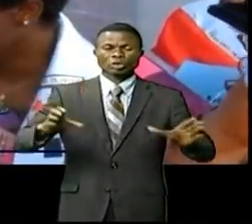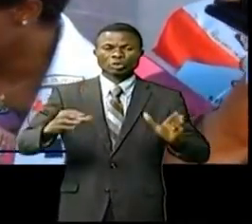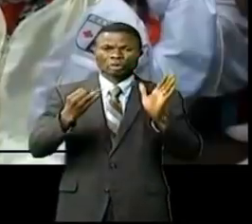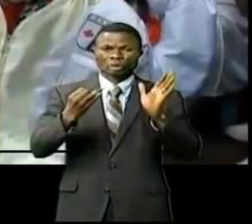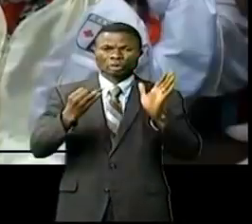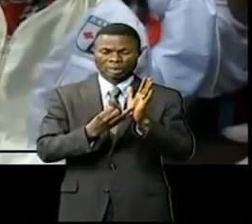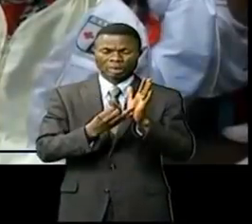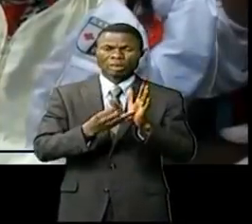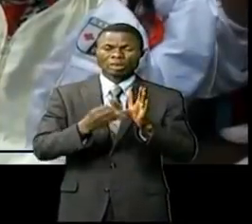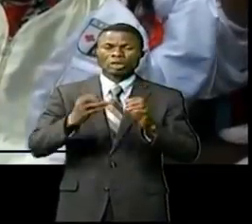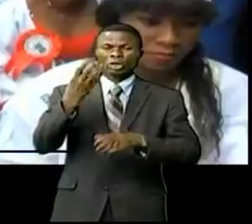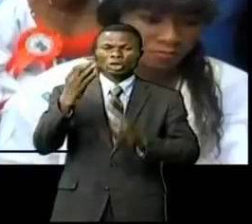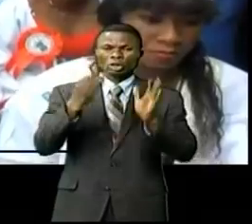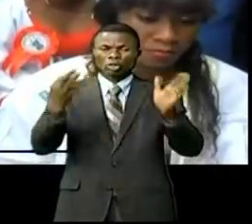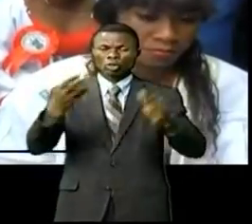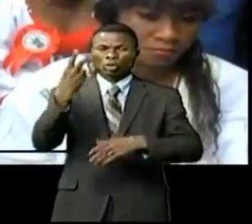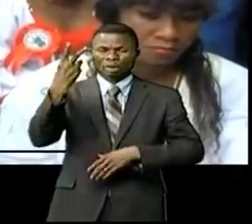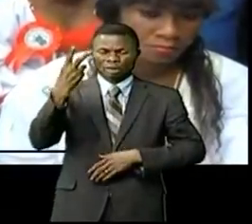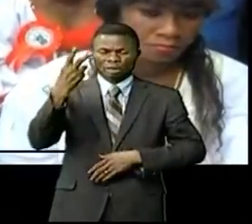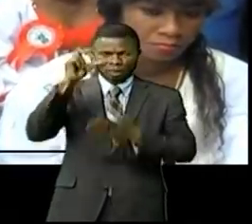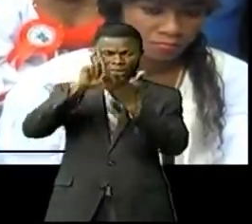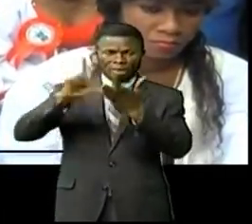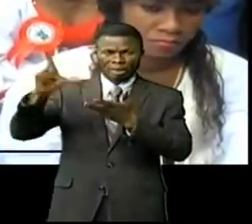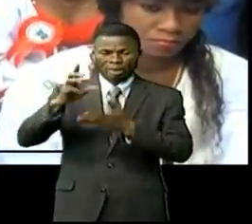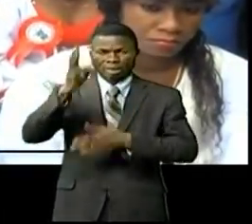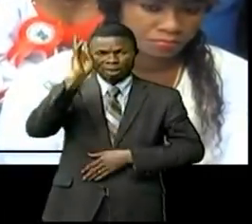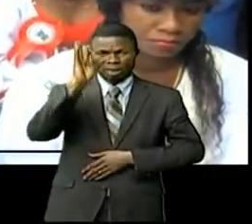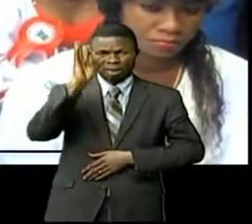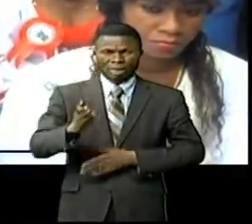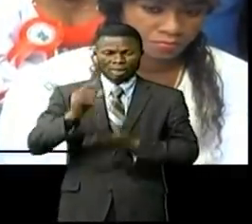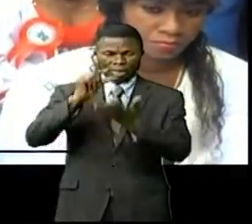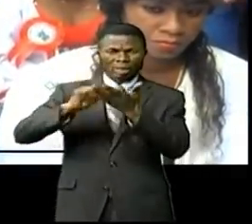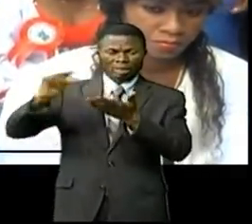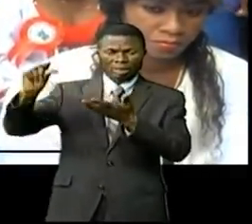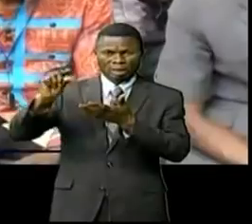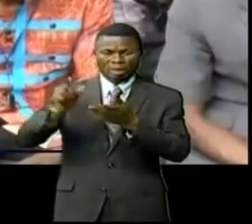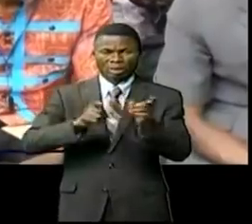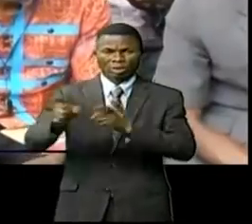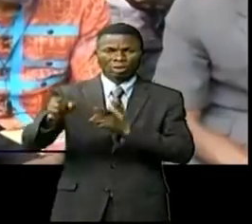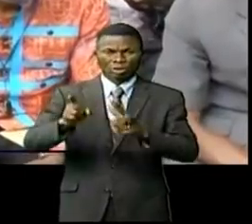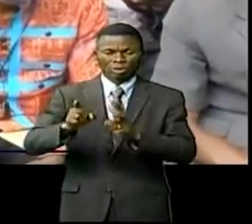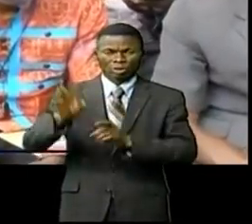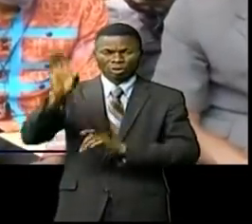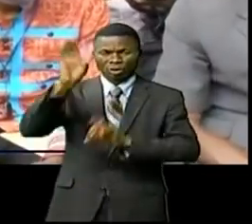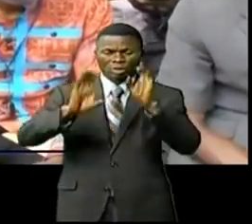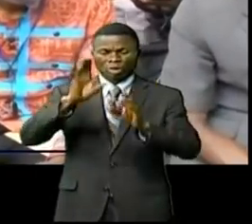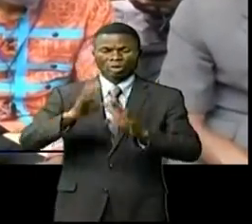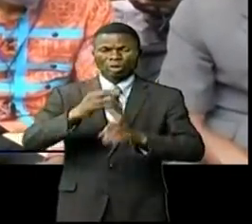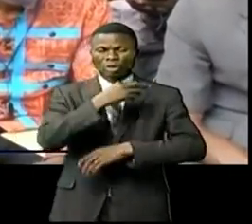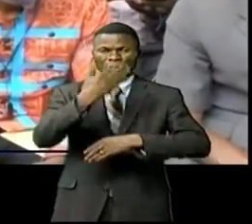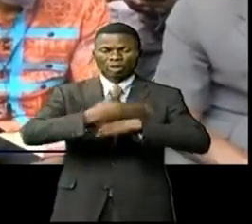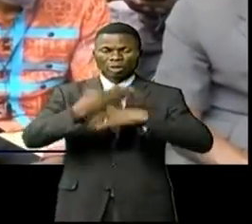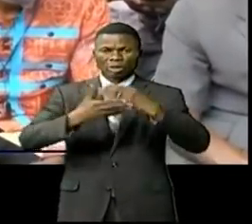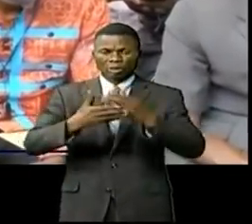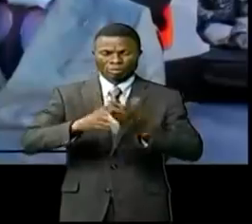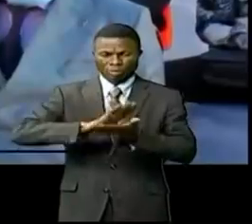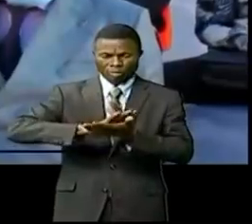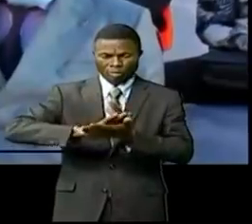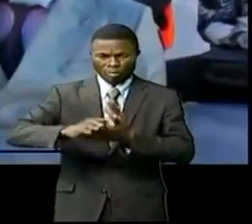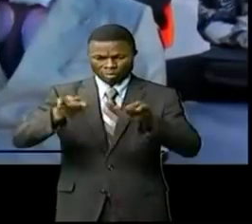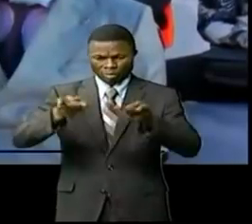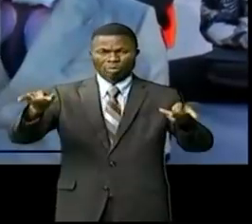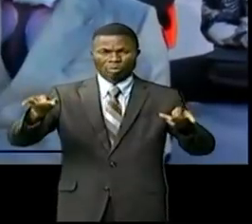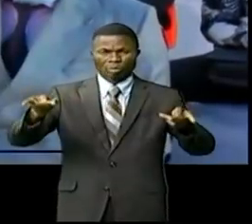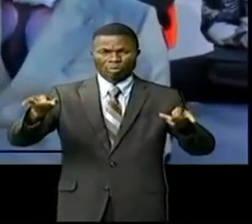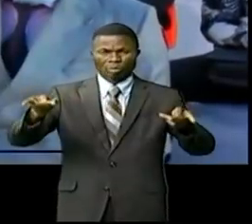443 gradués sur le marché de l'emploi. Les gradués sont de filières des sciences des infirmières, d'assainissement et d'environnement,